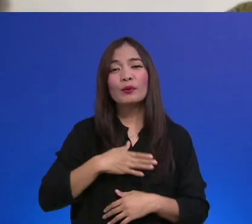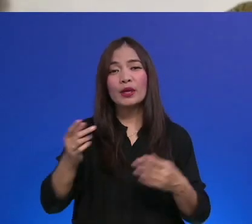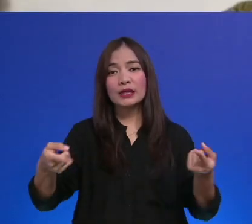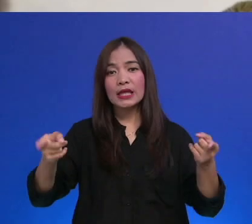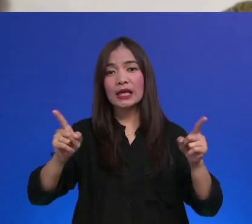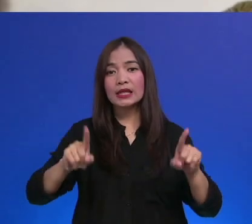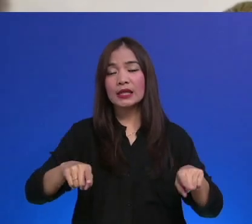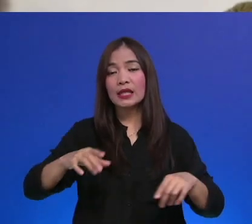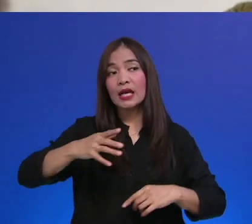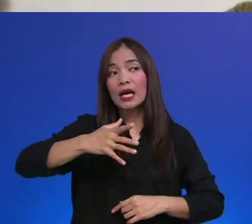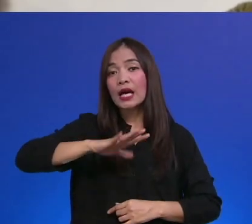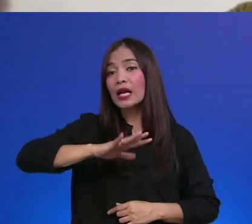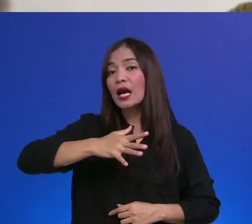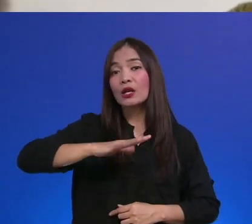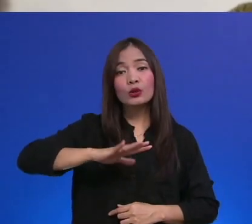menjadi ragu